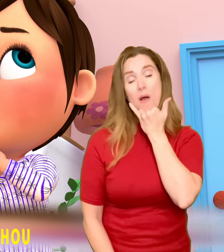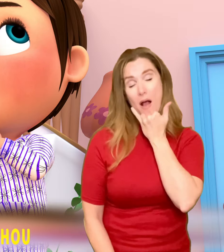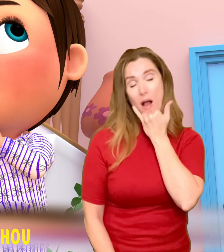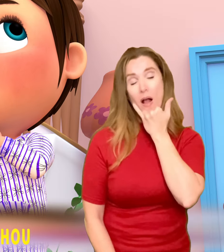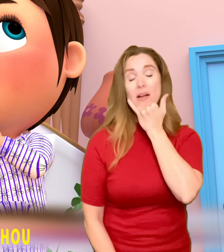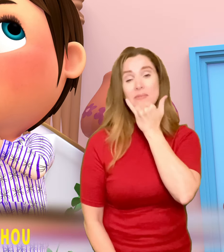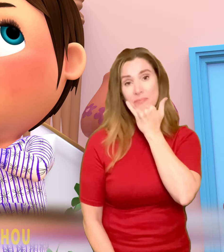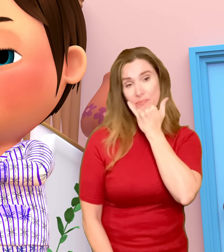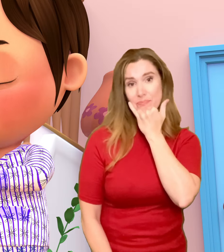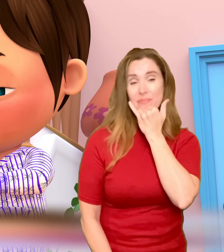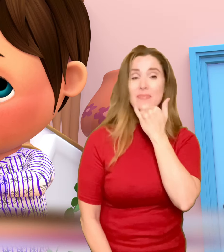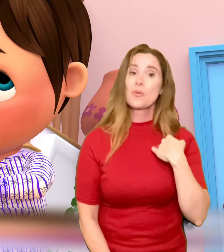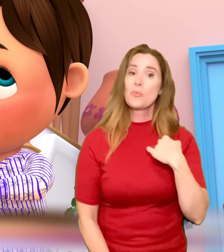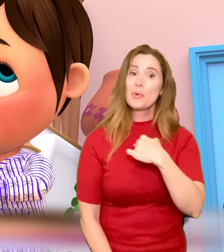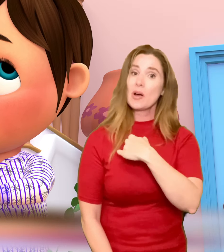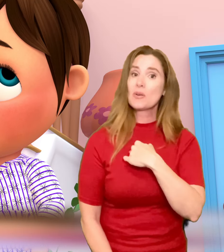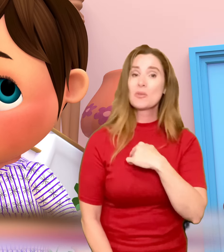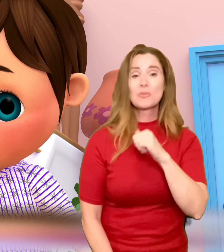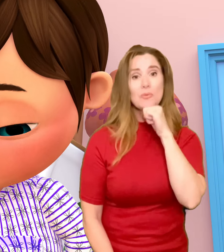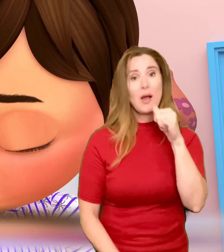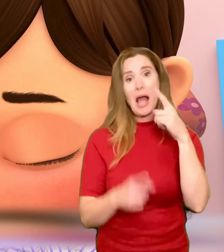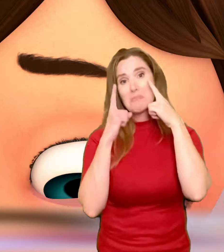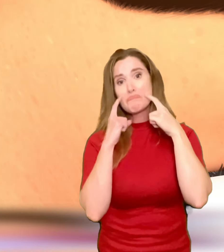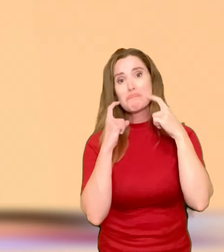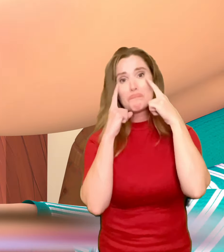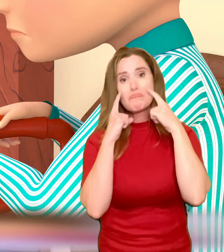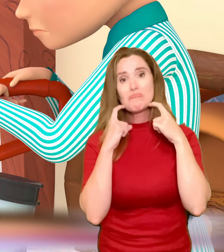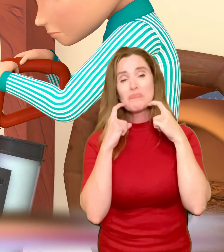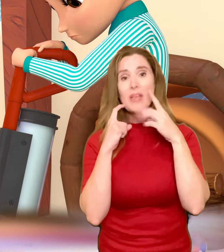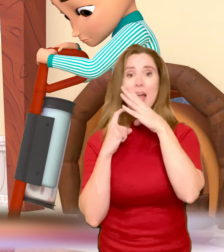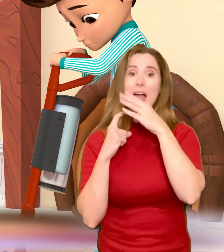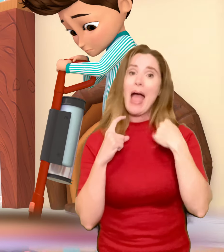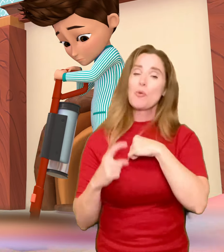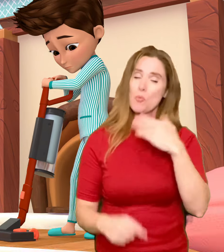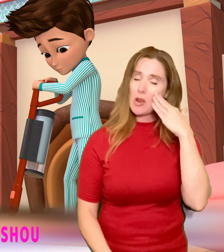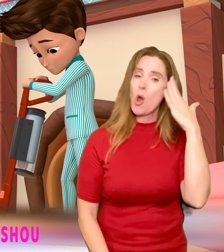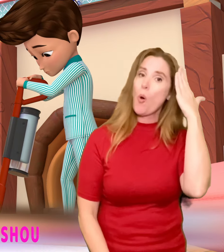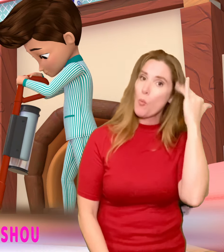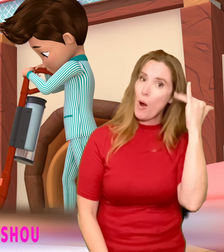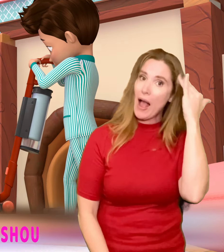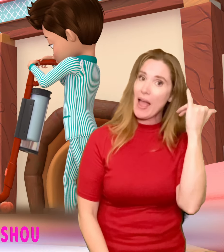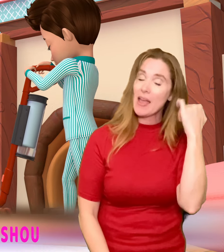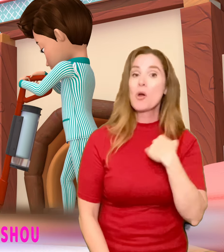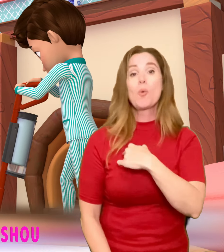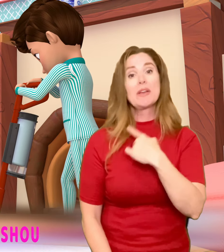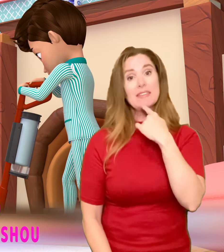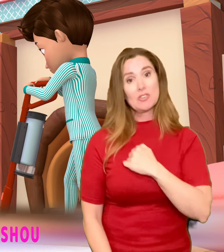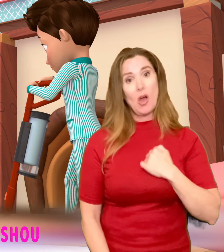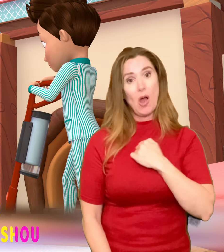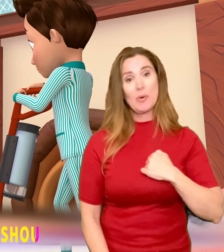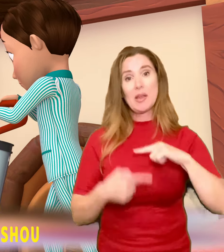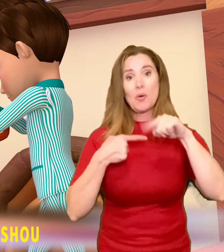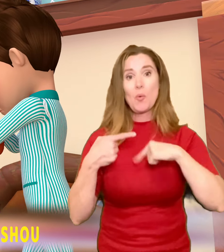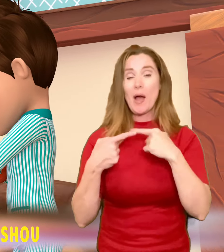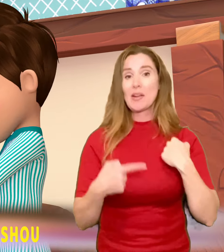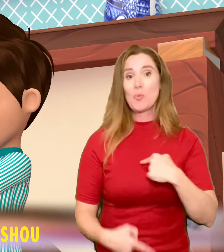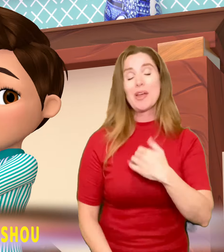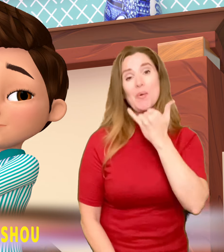ましょう泣かないで許しましょう間違ったら謝り